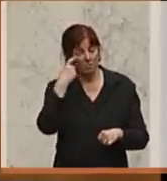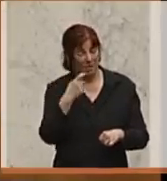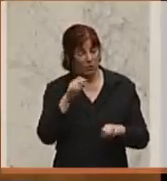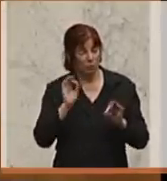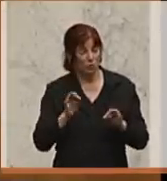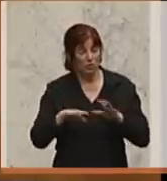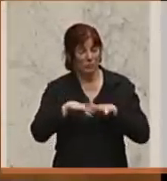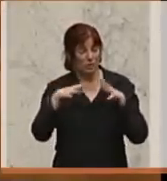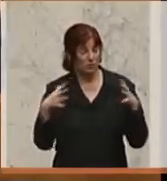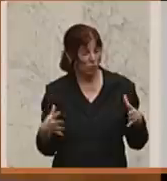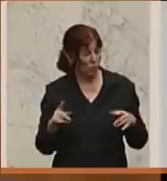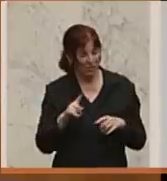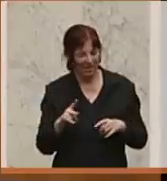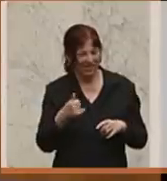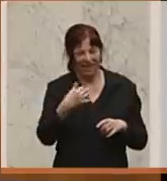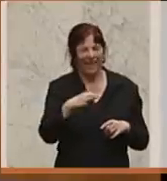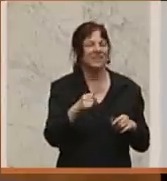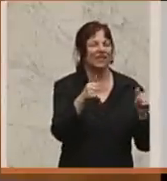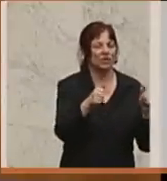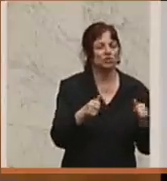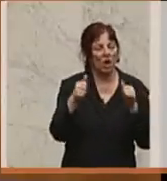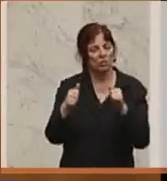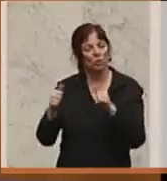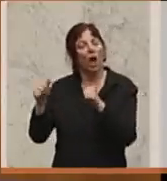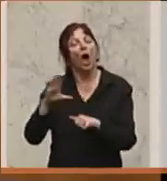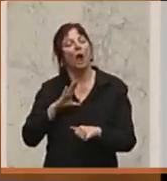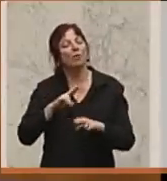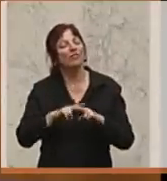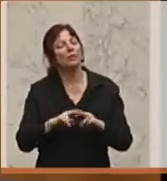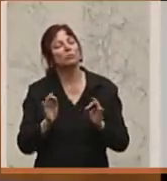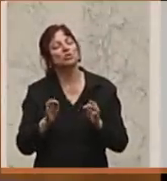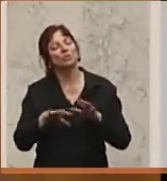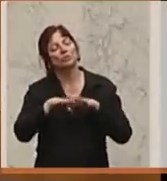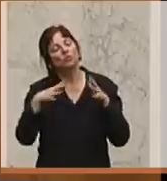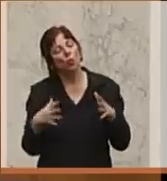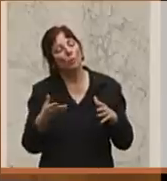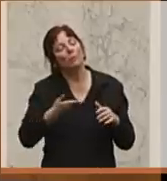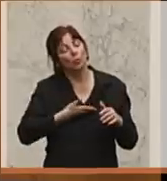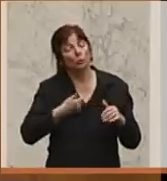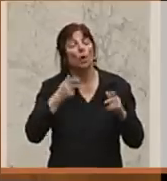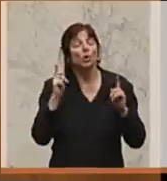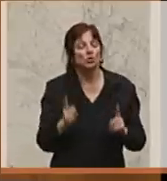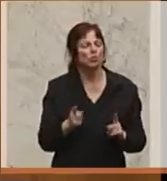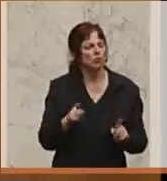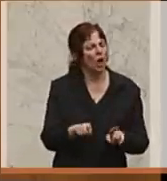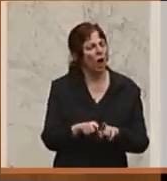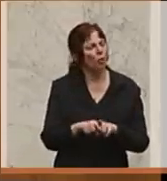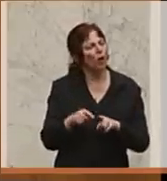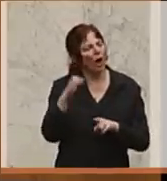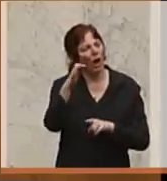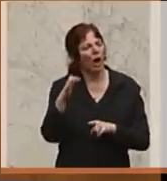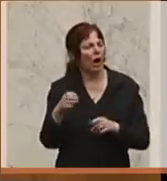dass einzelne Schaltungen sind, aber wenn ein bestimmtes Volumen zustande kommt, man trotzdem Rabatte kriegt, dass das berücksichtigt wird, ist, glaube ich, in